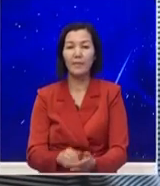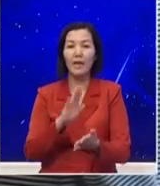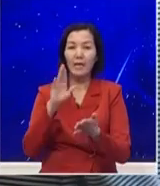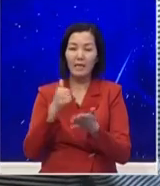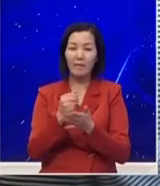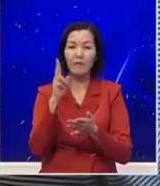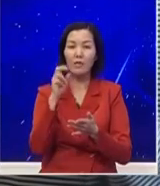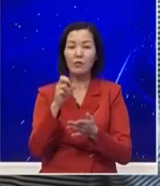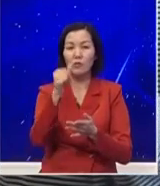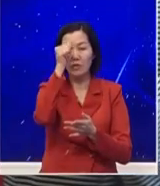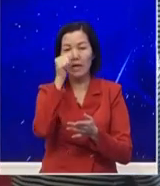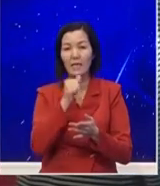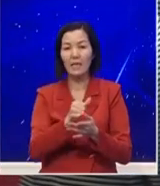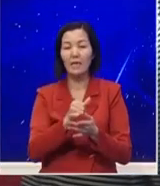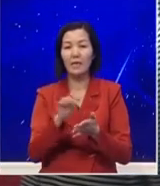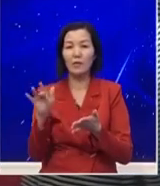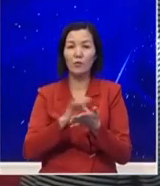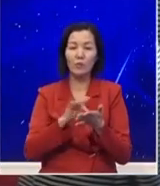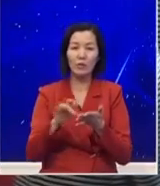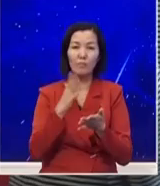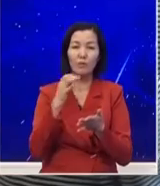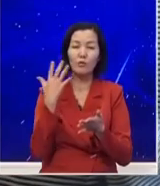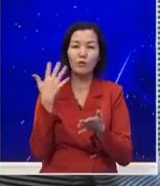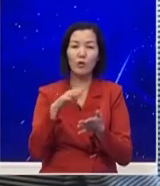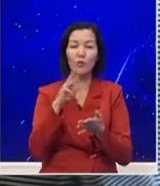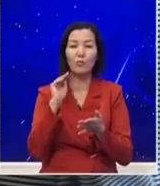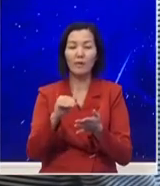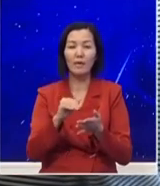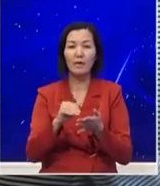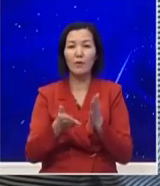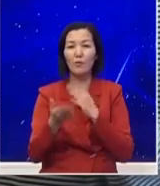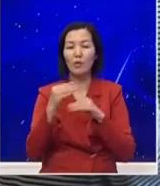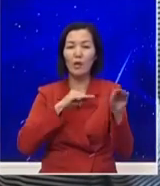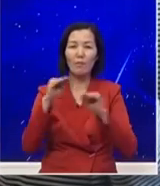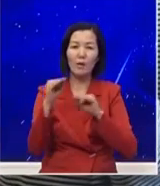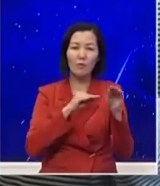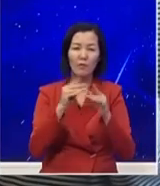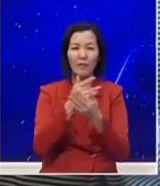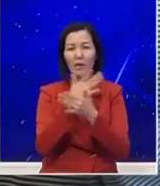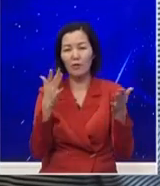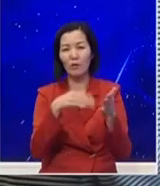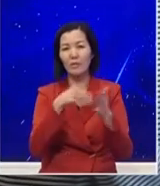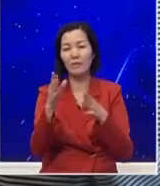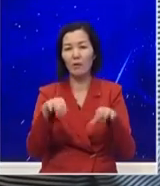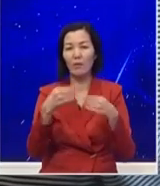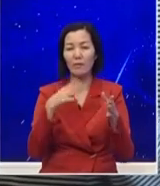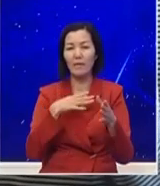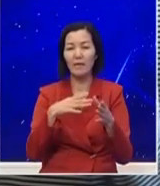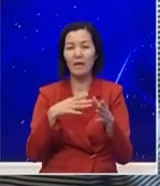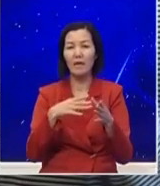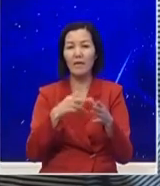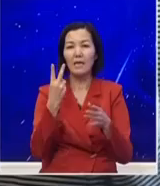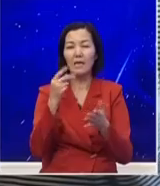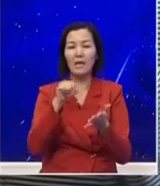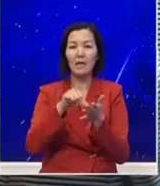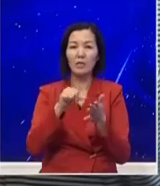Негізінен 200 айлық есептік көрсеткіш, сомасы 550 мың. Өткен жылы ол құрал саймандар, еңбек құралдары құсар сатып алуға берілді. Қаржылған екі